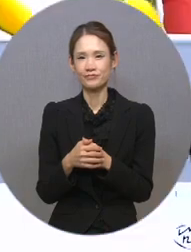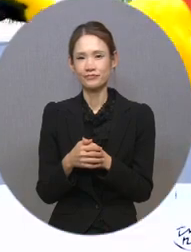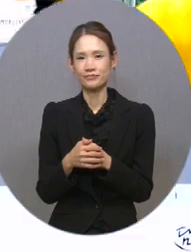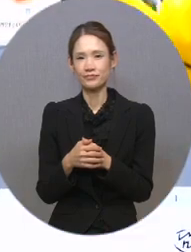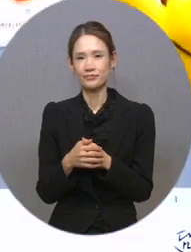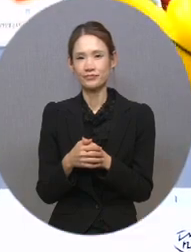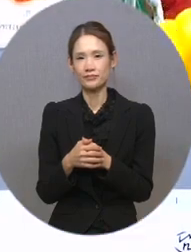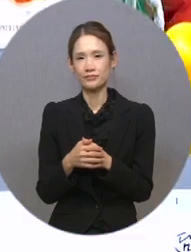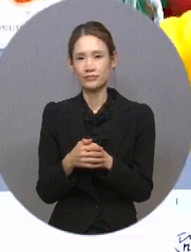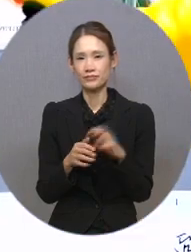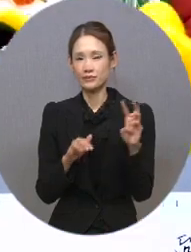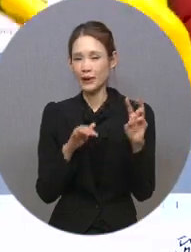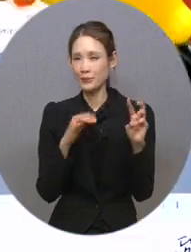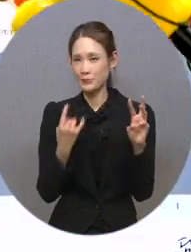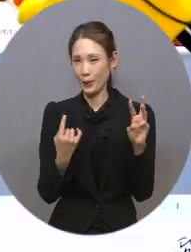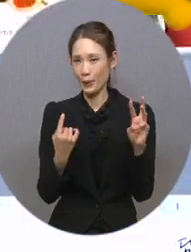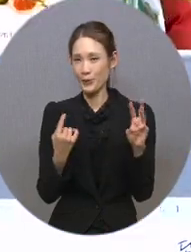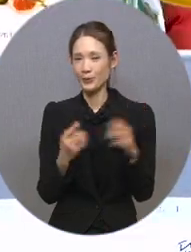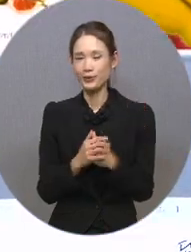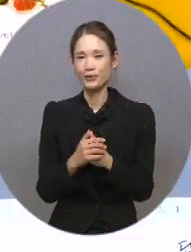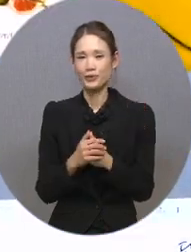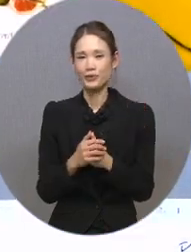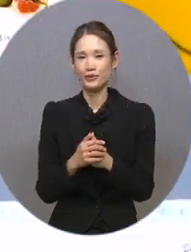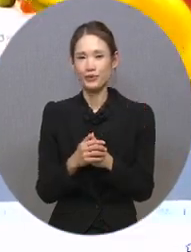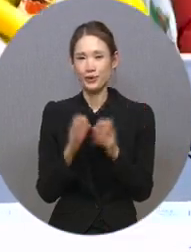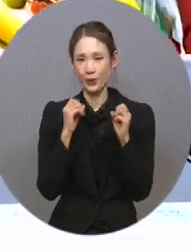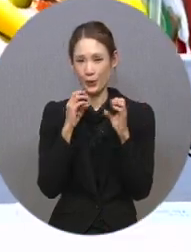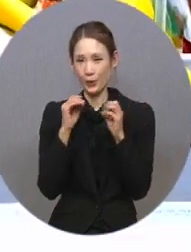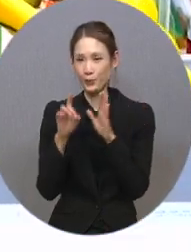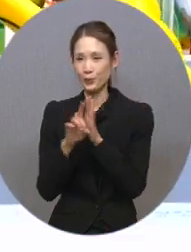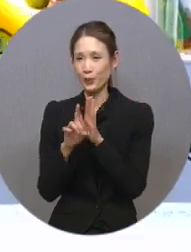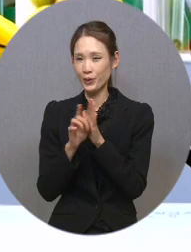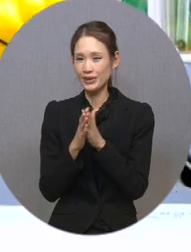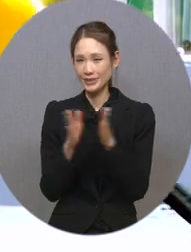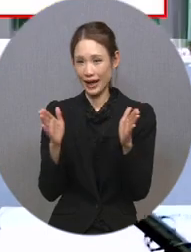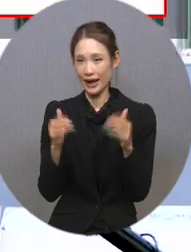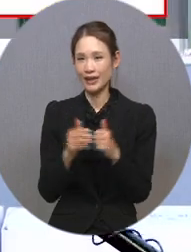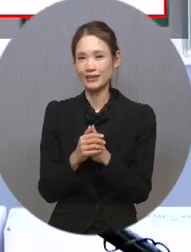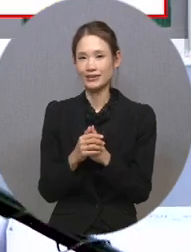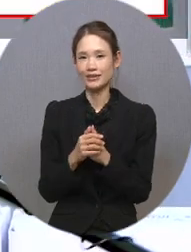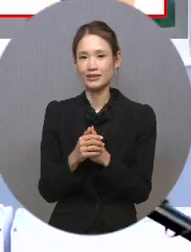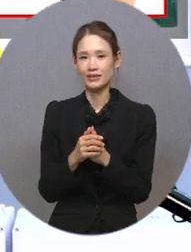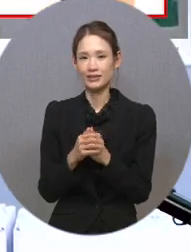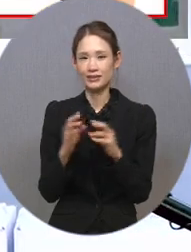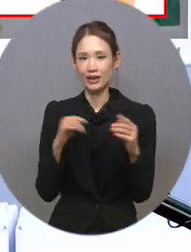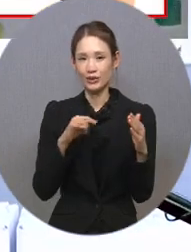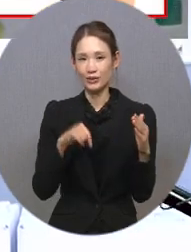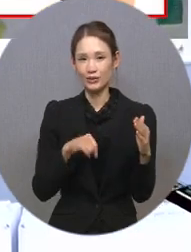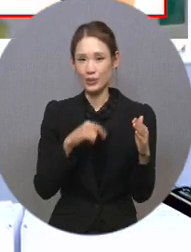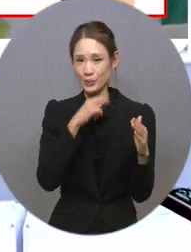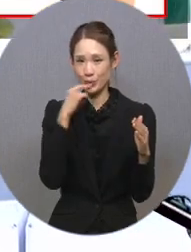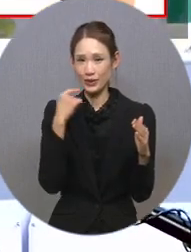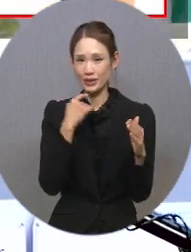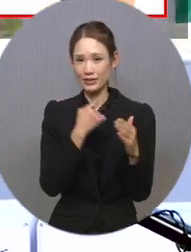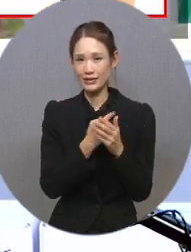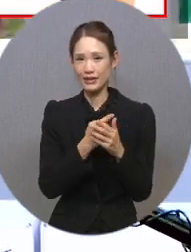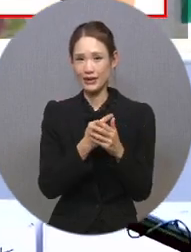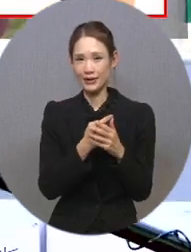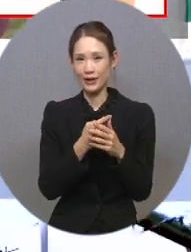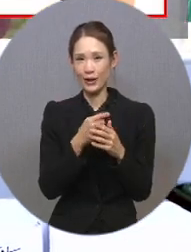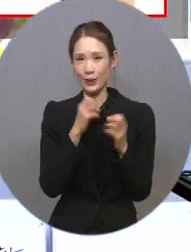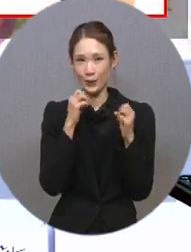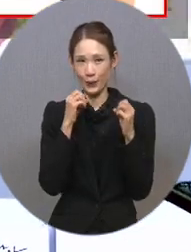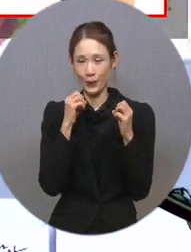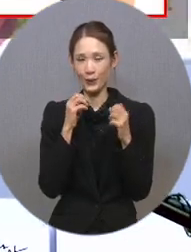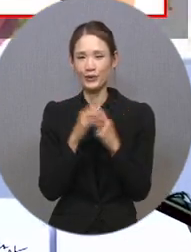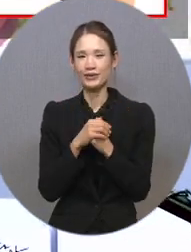자, 주어진 시간은 30초. 비트즈 홍보 들어갑니다. 준비 출발. 네, 땅속의 붉은 피 비트즙을 홍보해드리겠습니다.